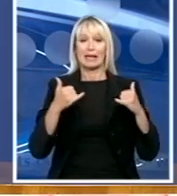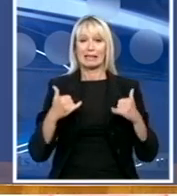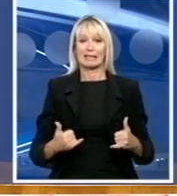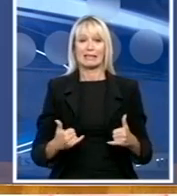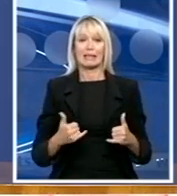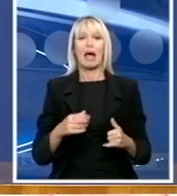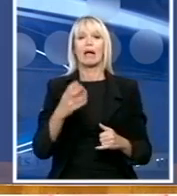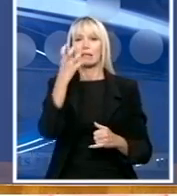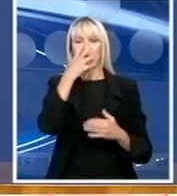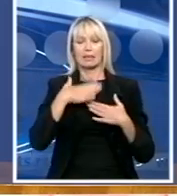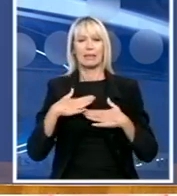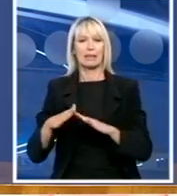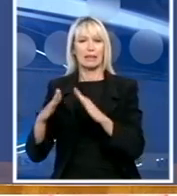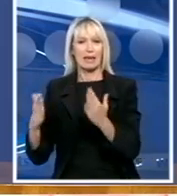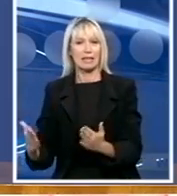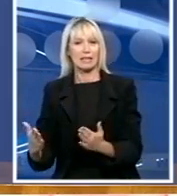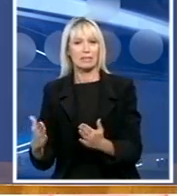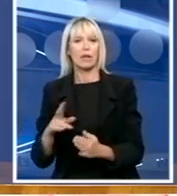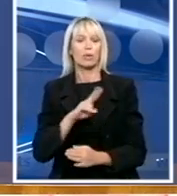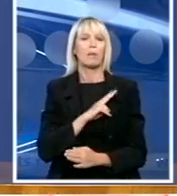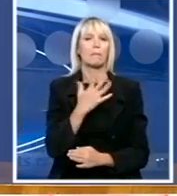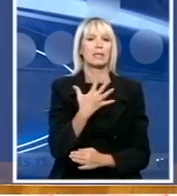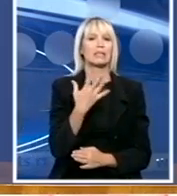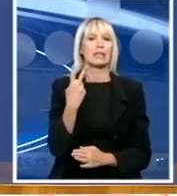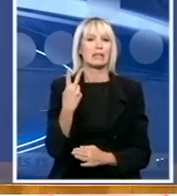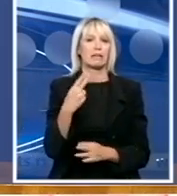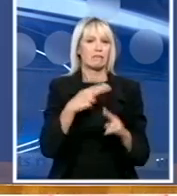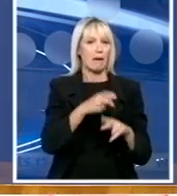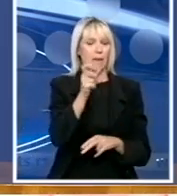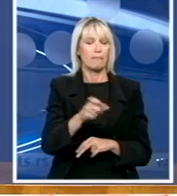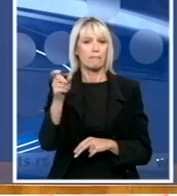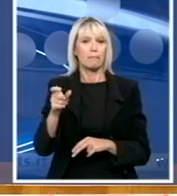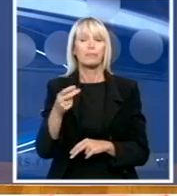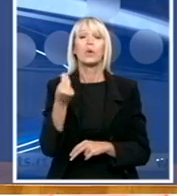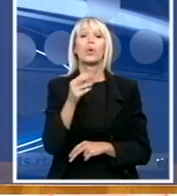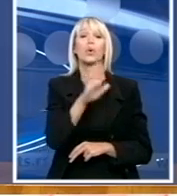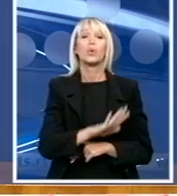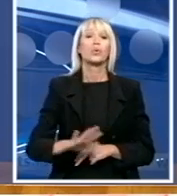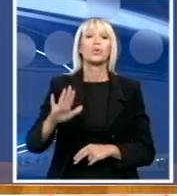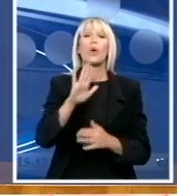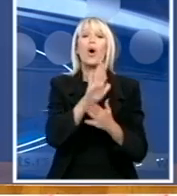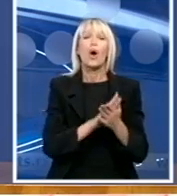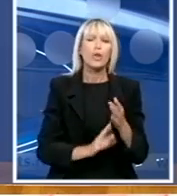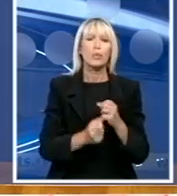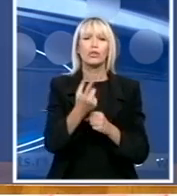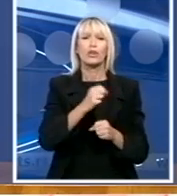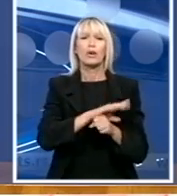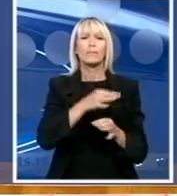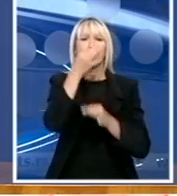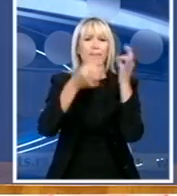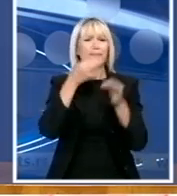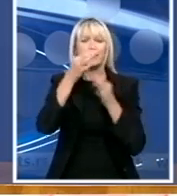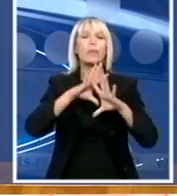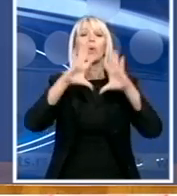na respiratoru je ukupno 52 pacijenta. U Republici Srbije od početka pandemije testirano